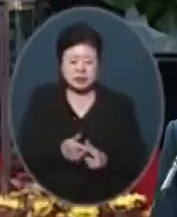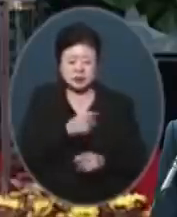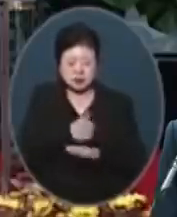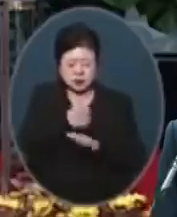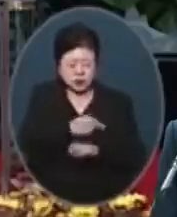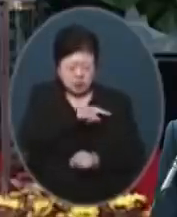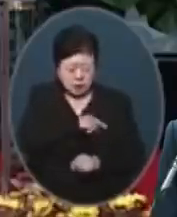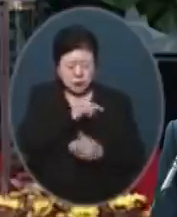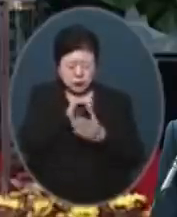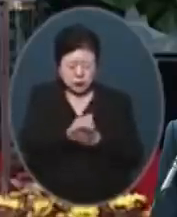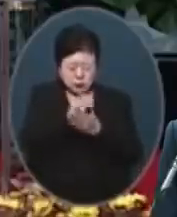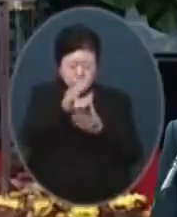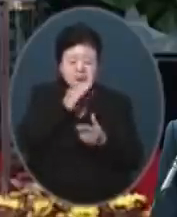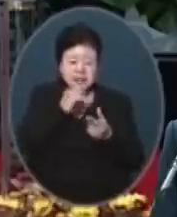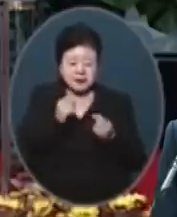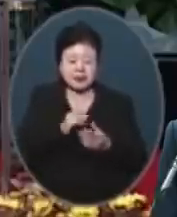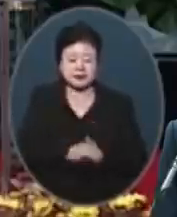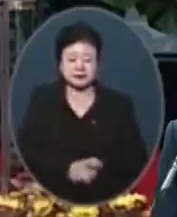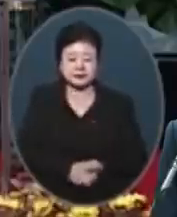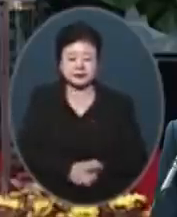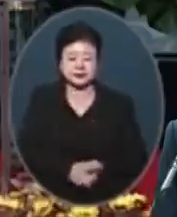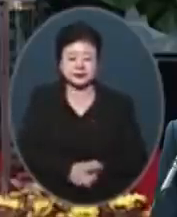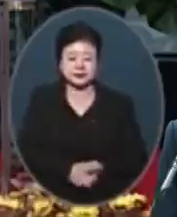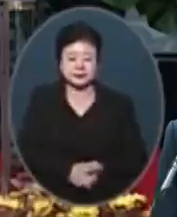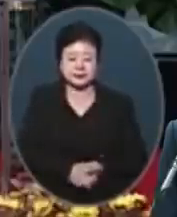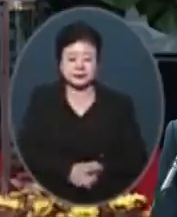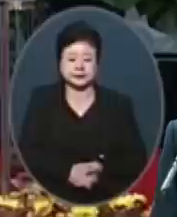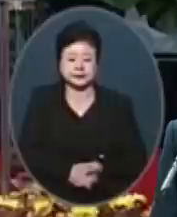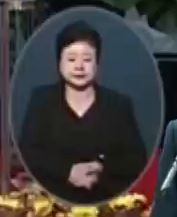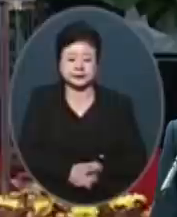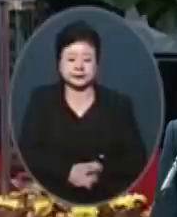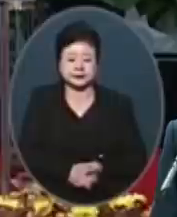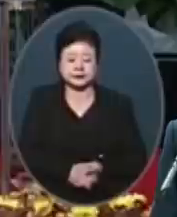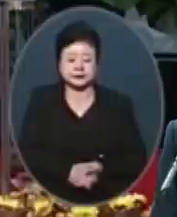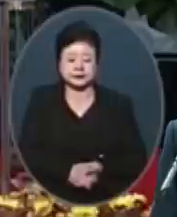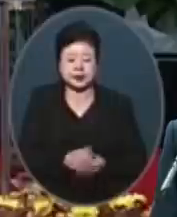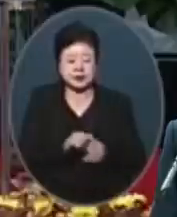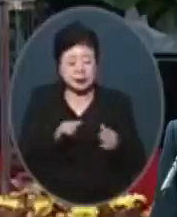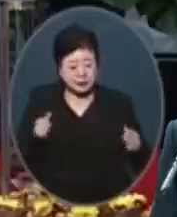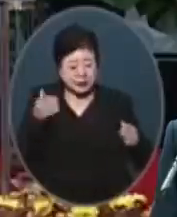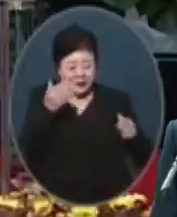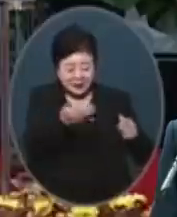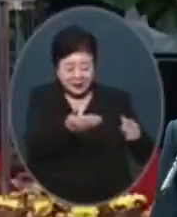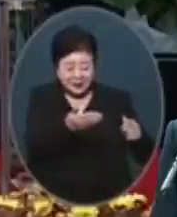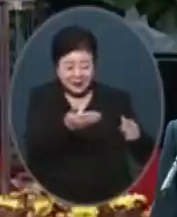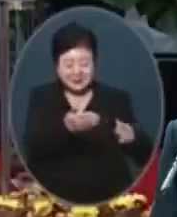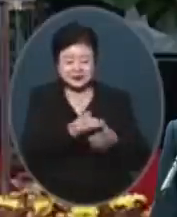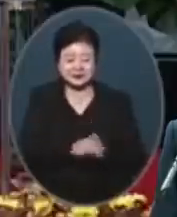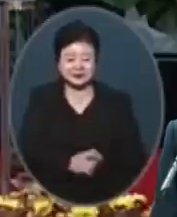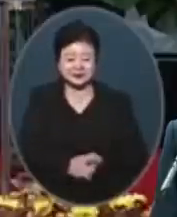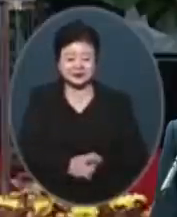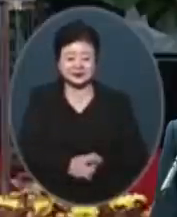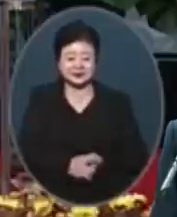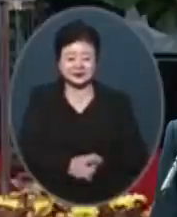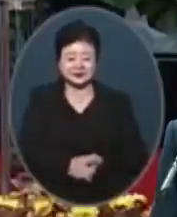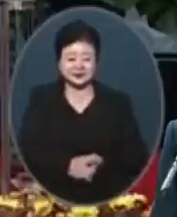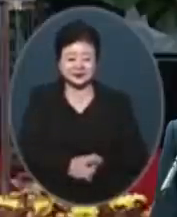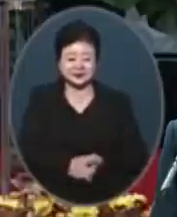그리스도 이름으로 기도하옵니다. 아멘. 옆에 계신 분들은